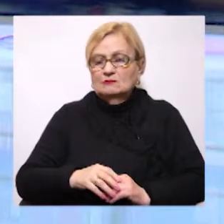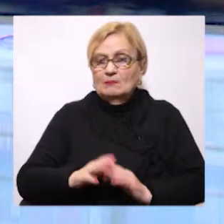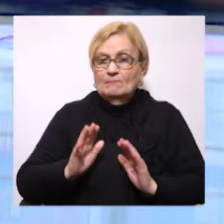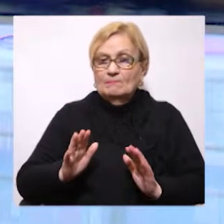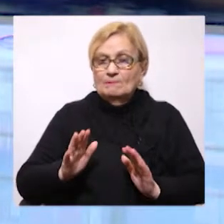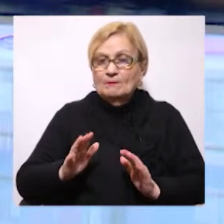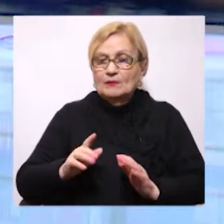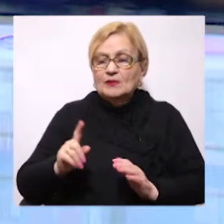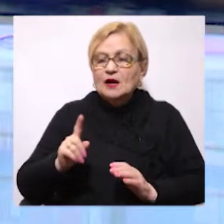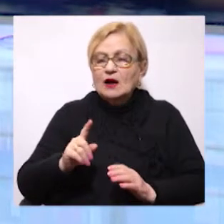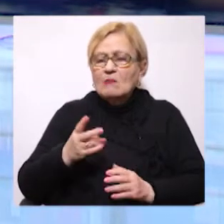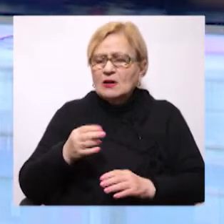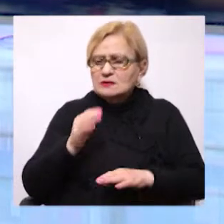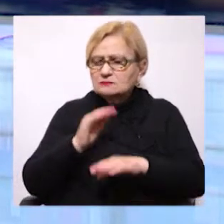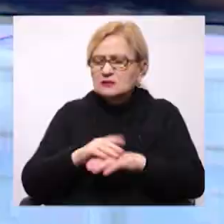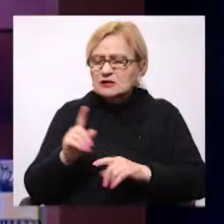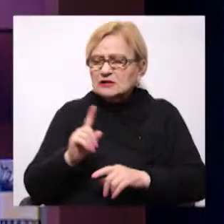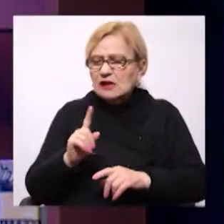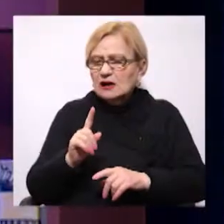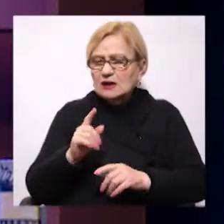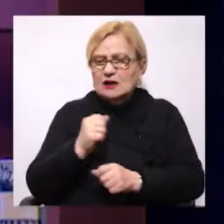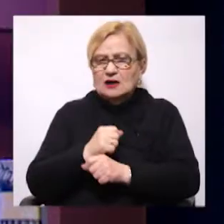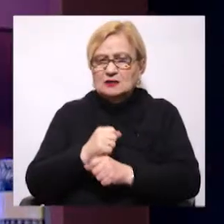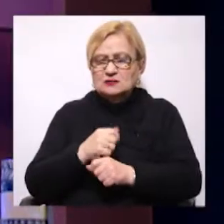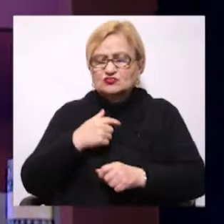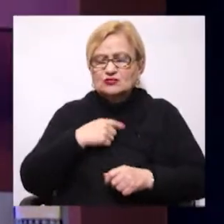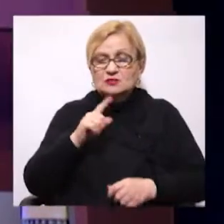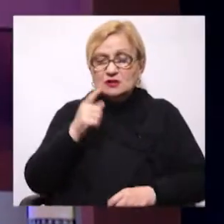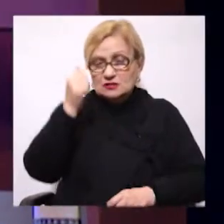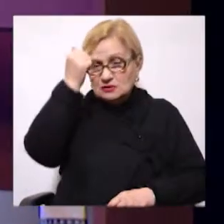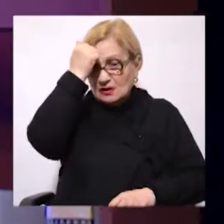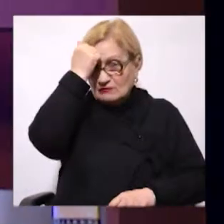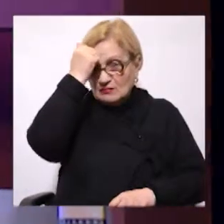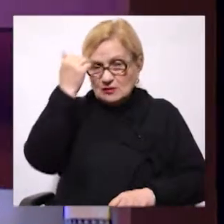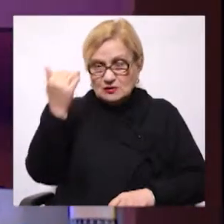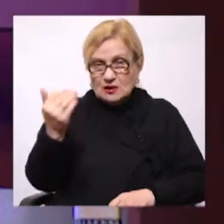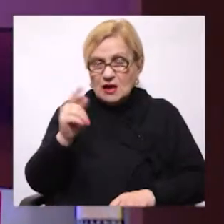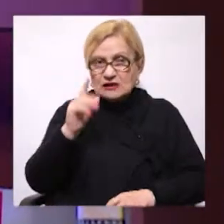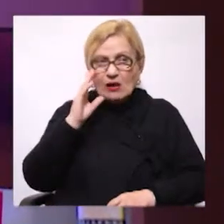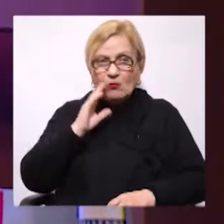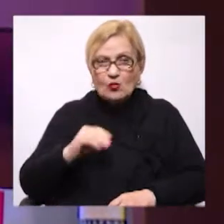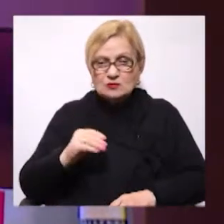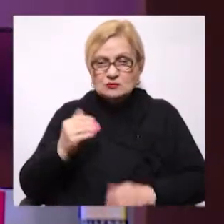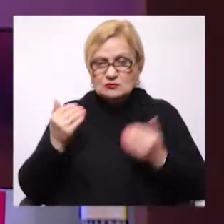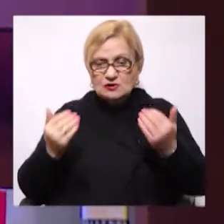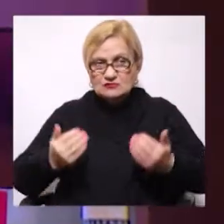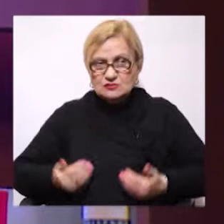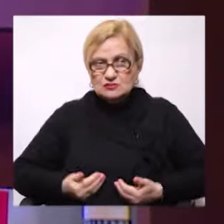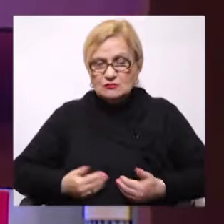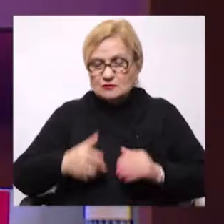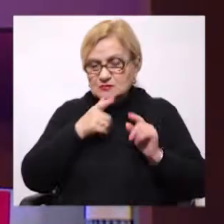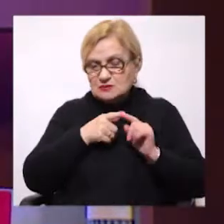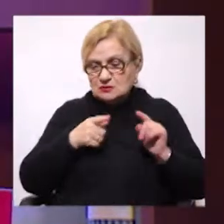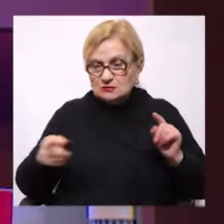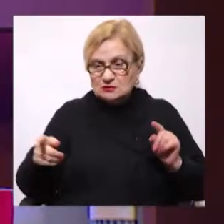მაგრამ აი კონკრეტულად რა გაუკეთებია, რითი დაგვამახსოვრა ამ ადამიანმა თავი, რა მოასწრო თავისი ცხოვრების განმავლობაში,